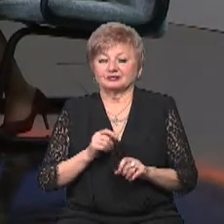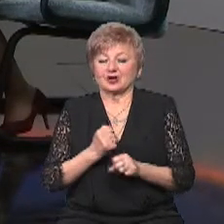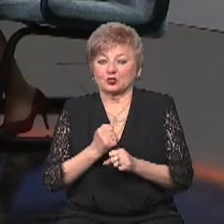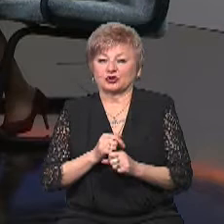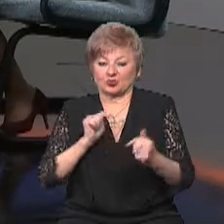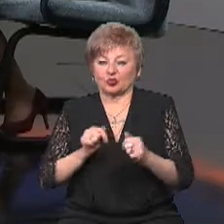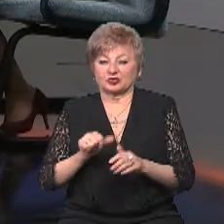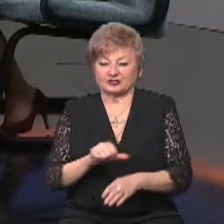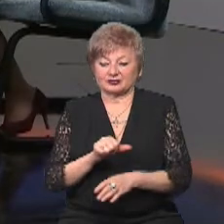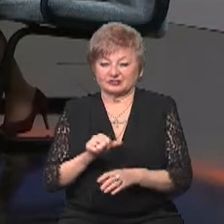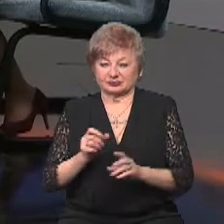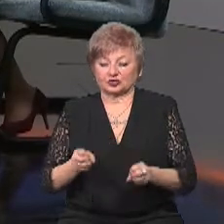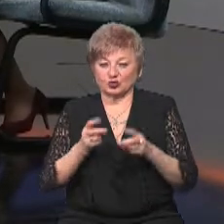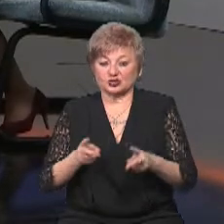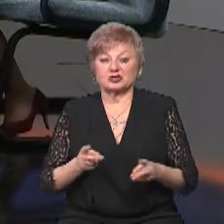вони дійсно там